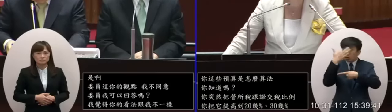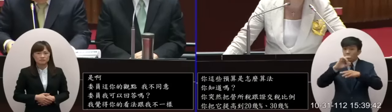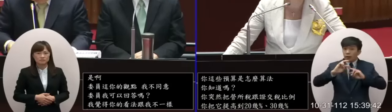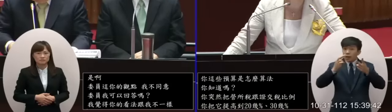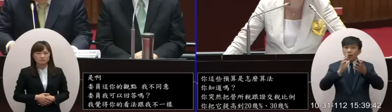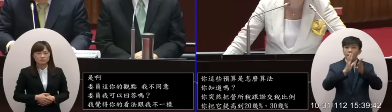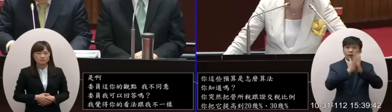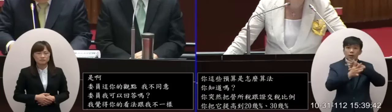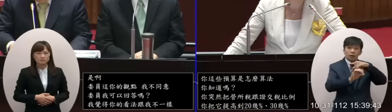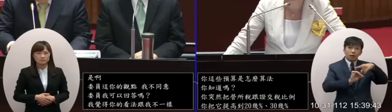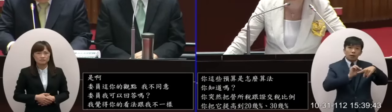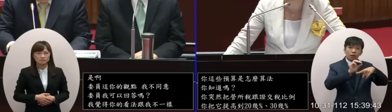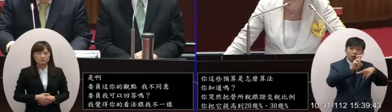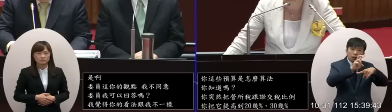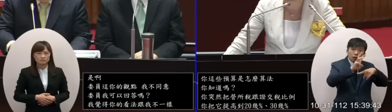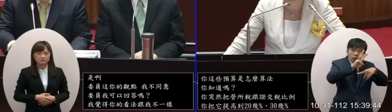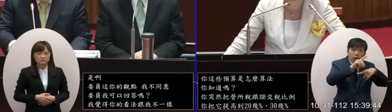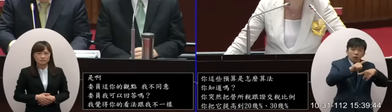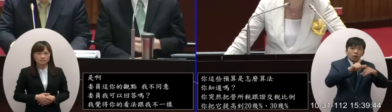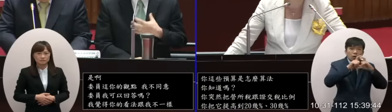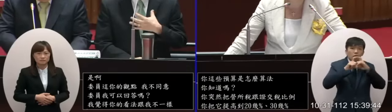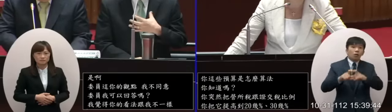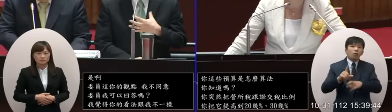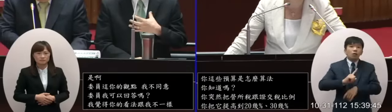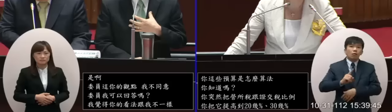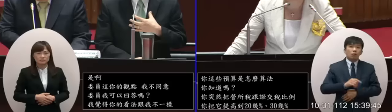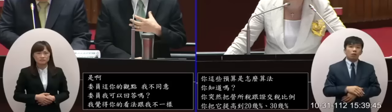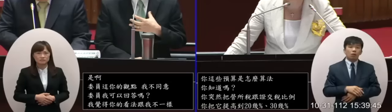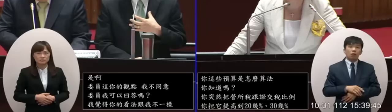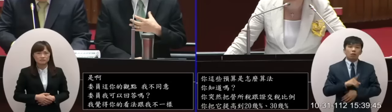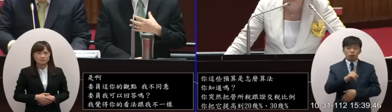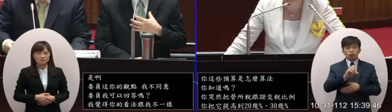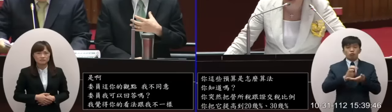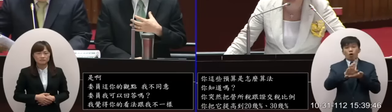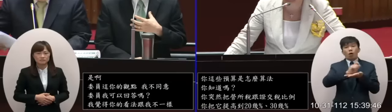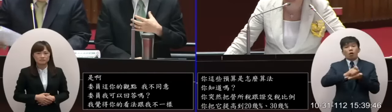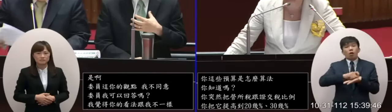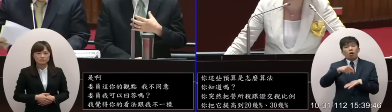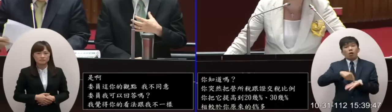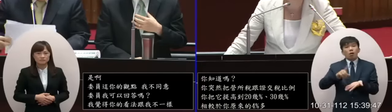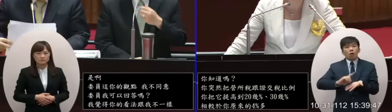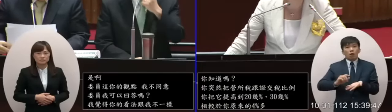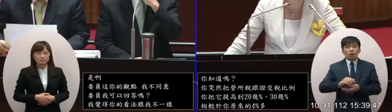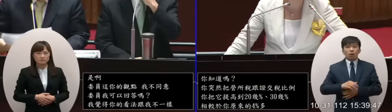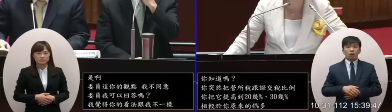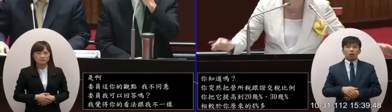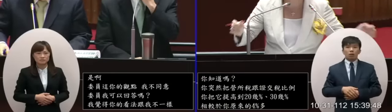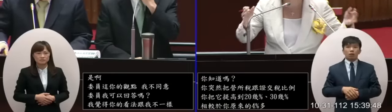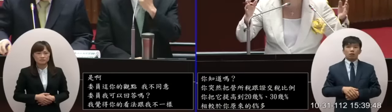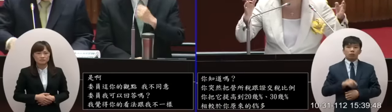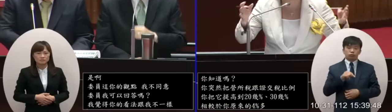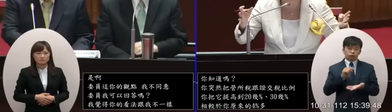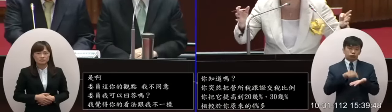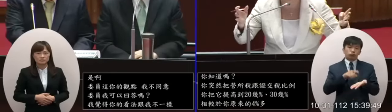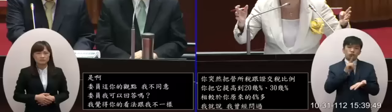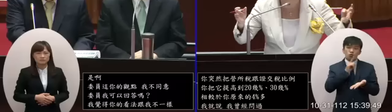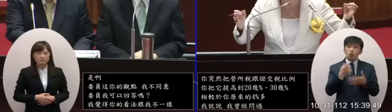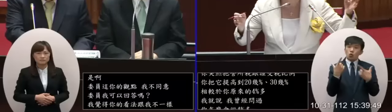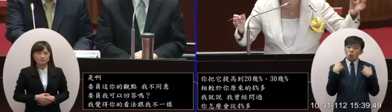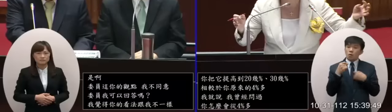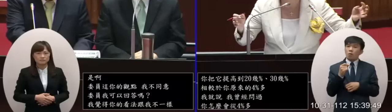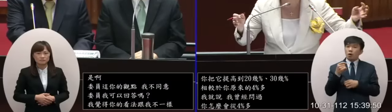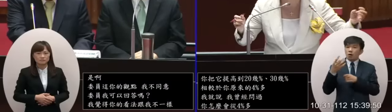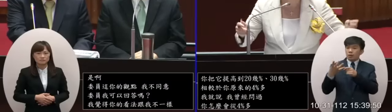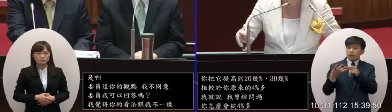跳到倍数呢？回答是这样子的，你的报告也是这样子的，是怎么写呢？它上面写呢，你原来是用4年平